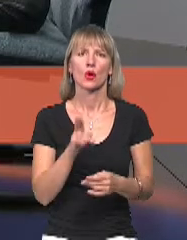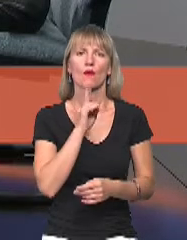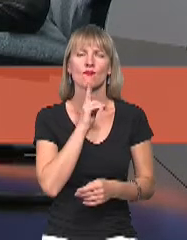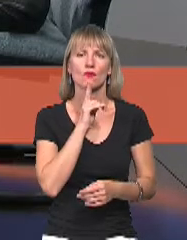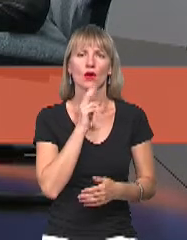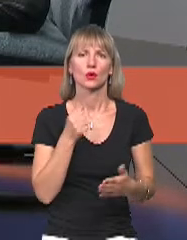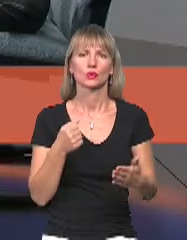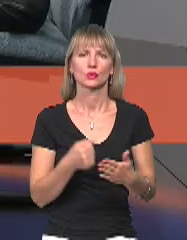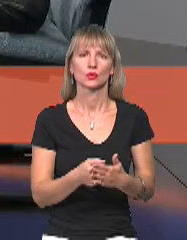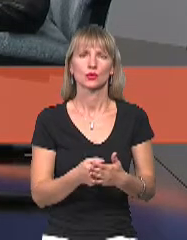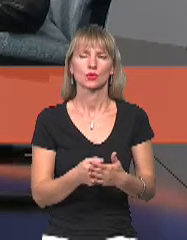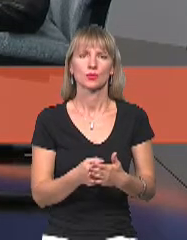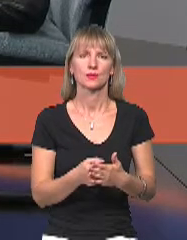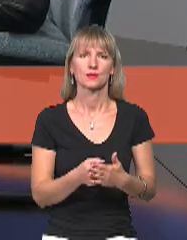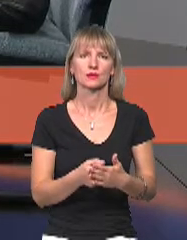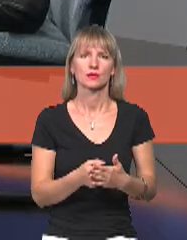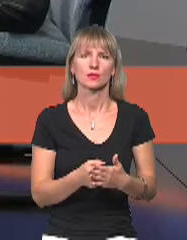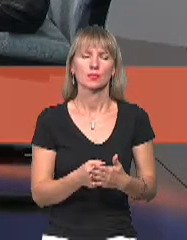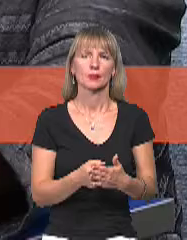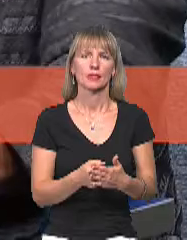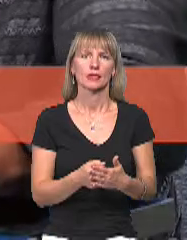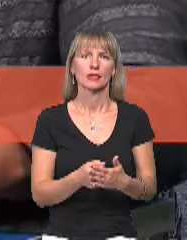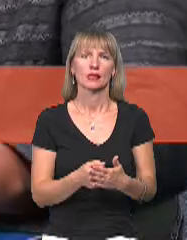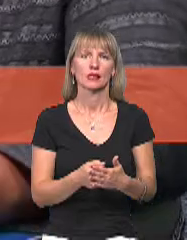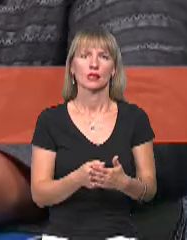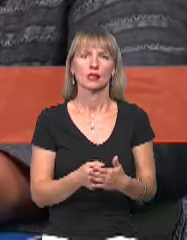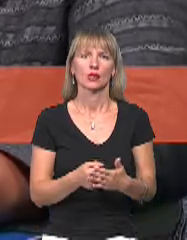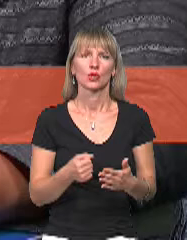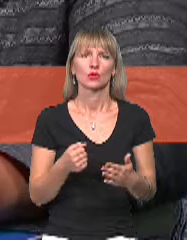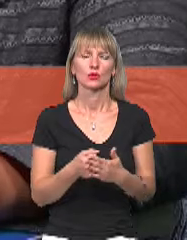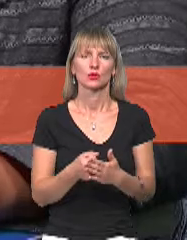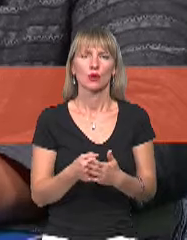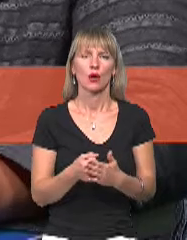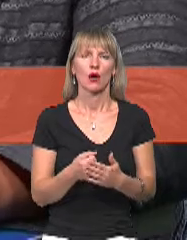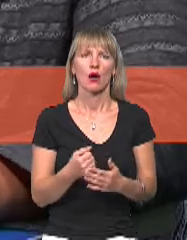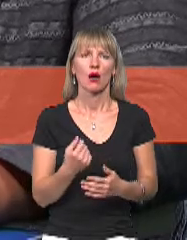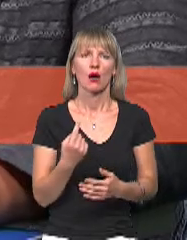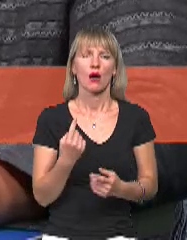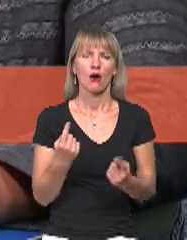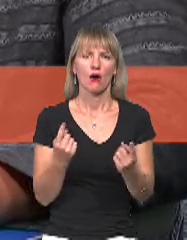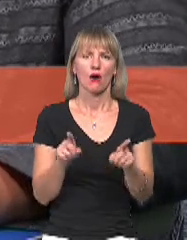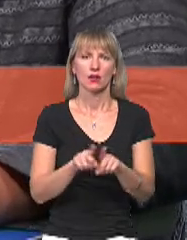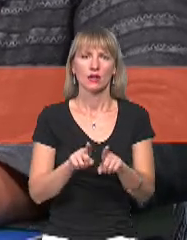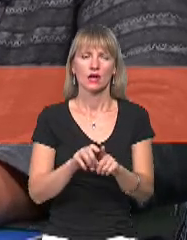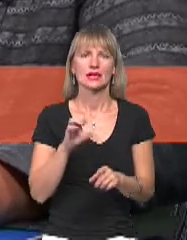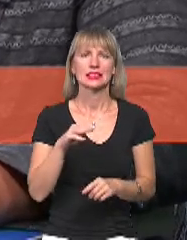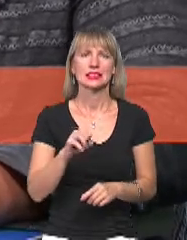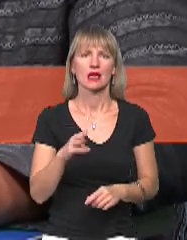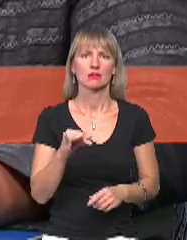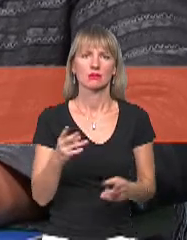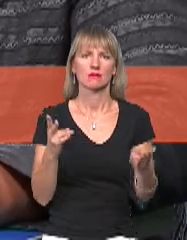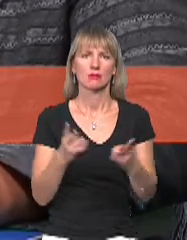увагу до не до статі, не противоположної, а саме до однополої статі. Ну, я хочу сказати, що